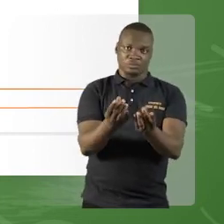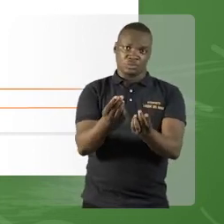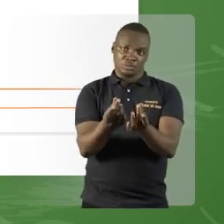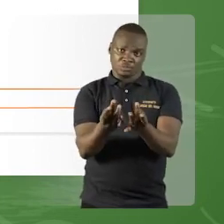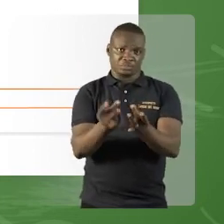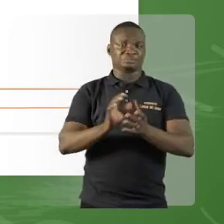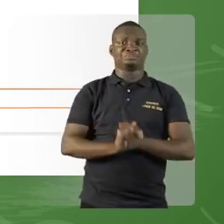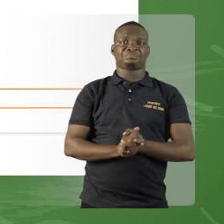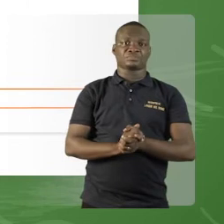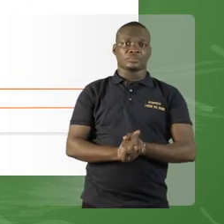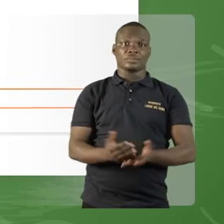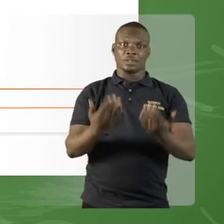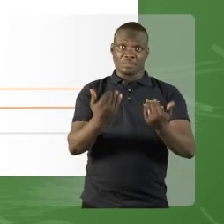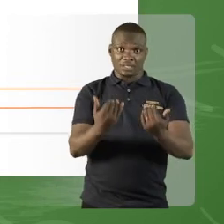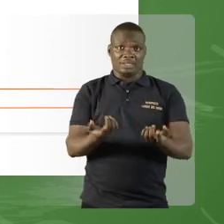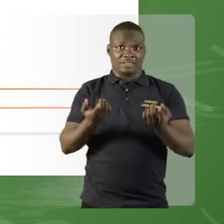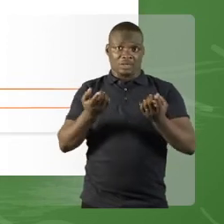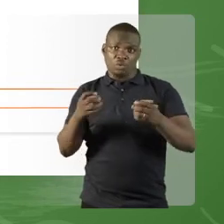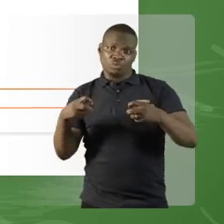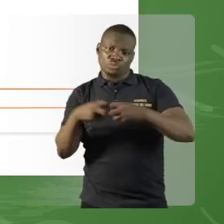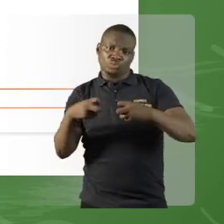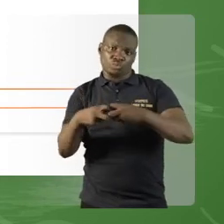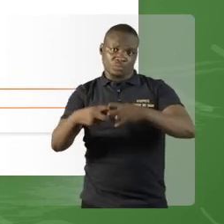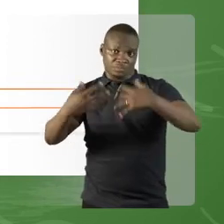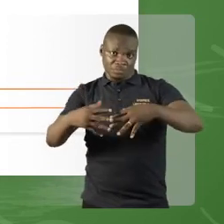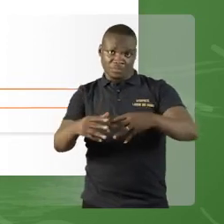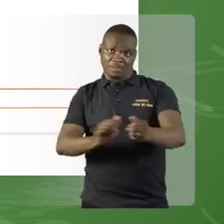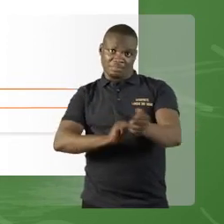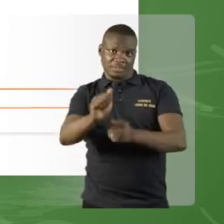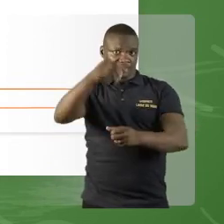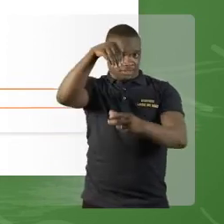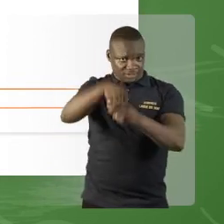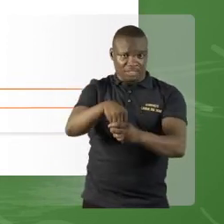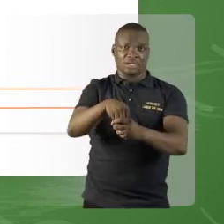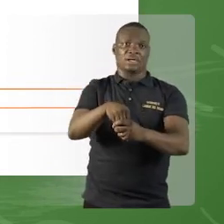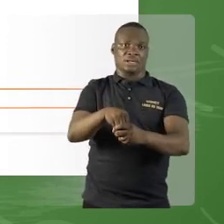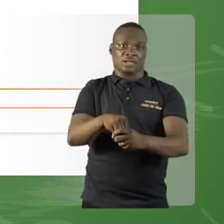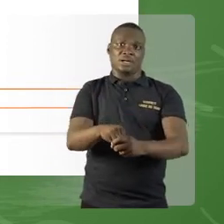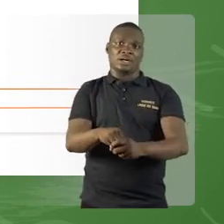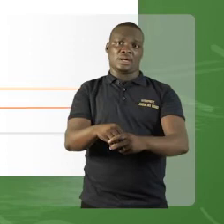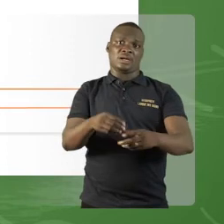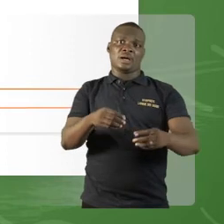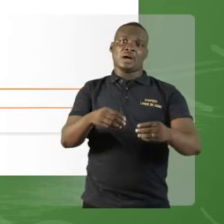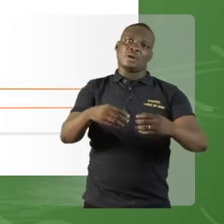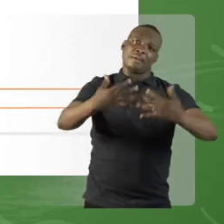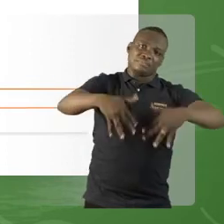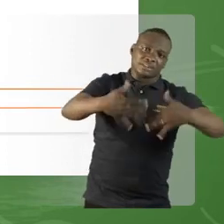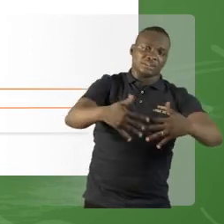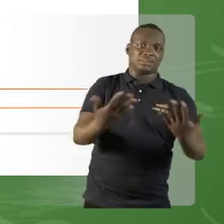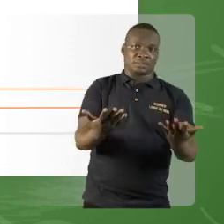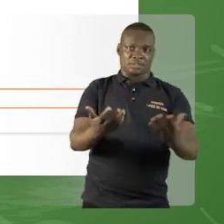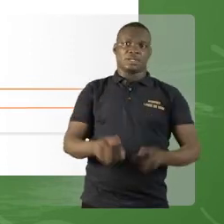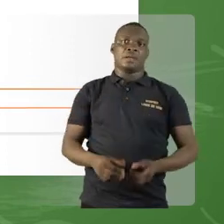Lorsque la bobine est parcourue par le courant électrique alternatif, elle est soumise aux forces de la place qui